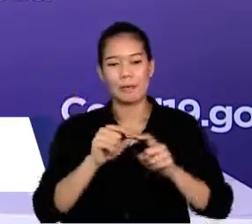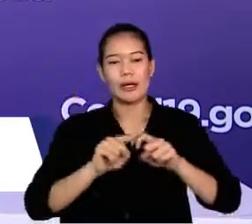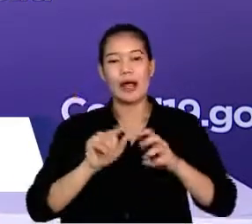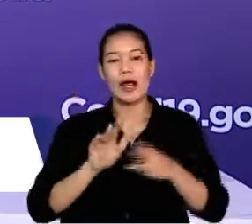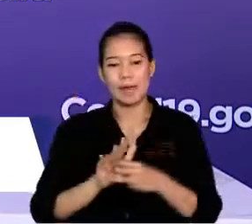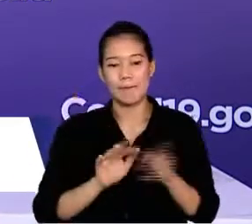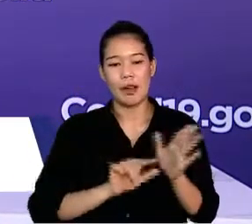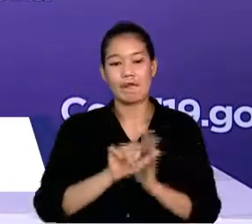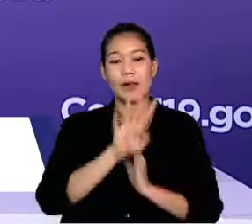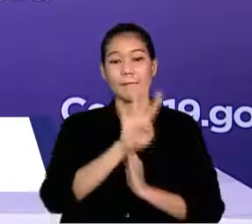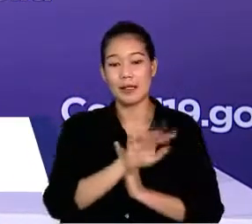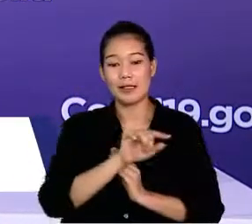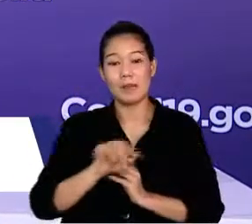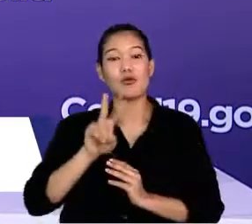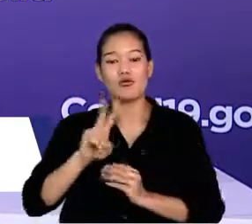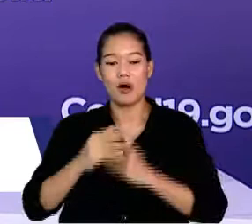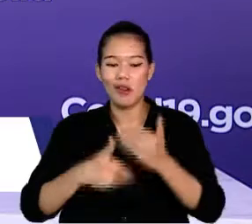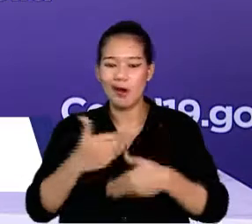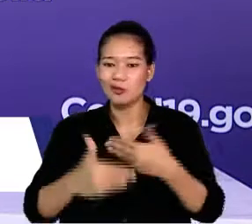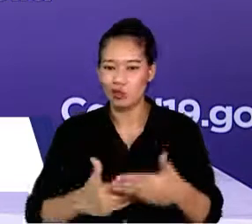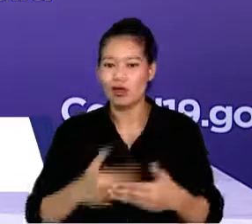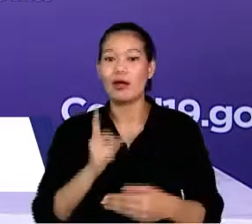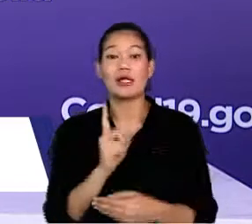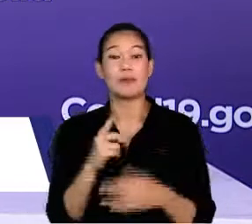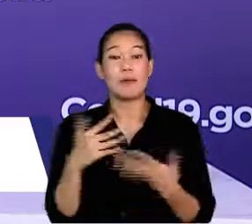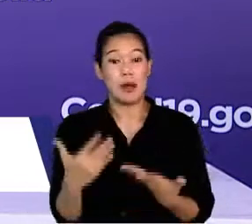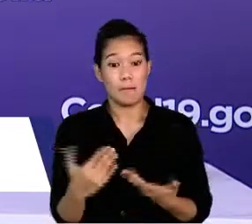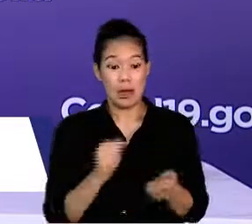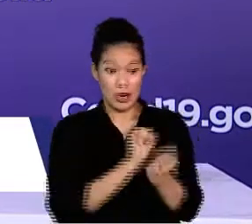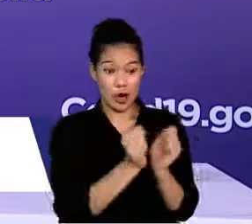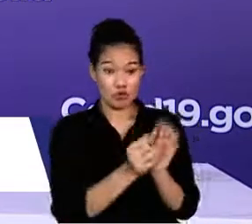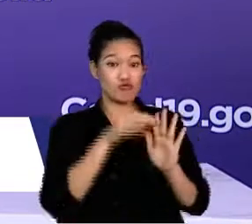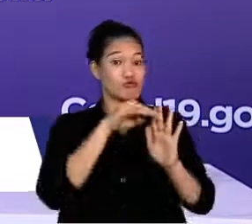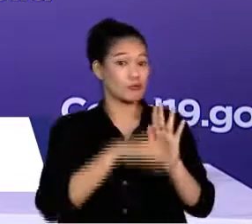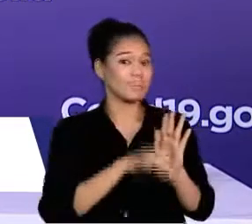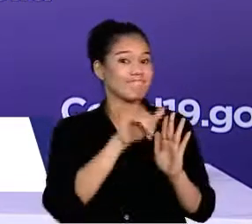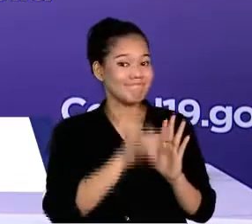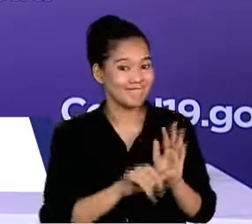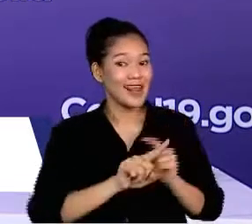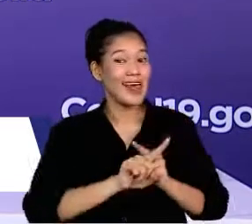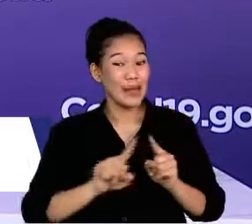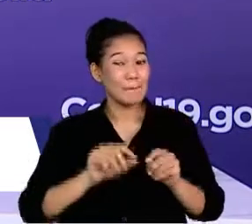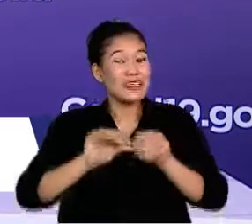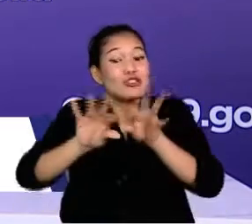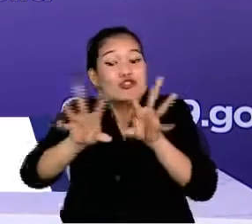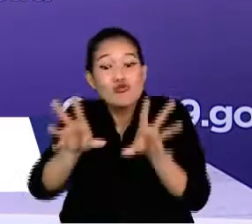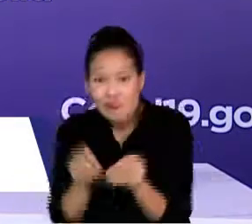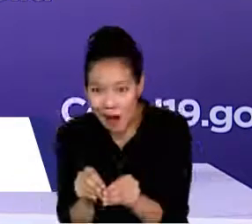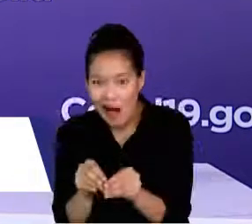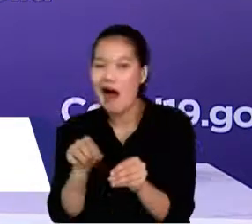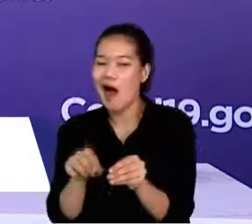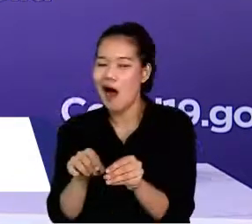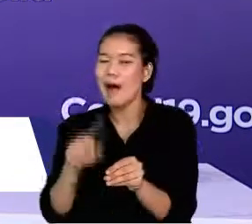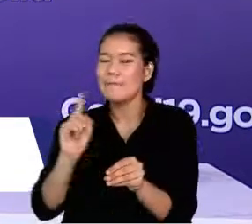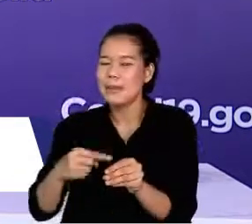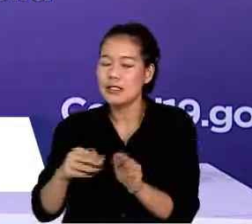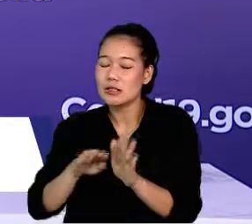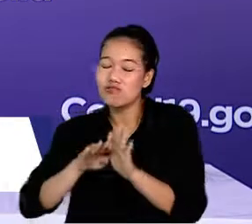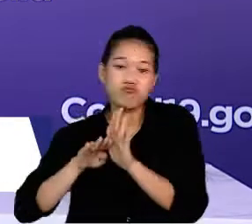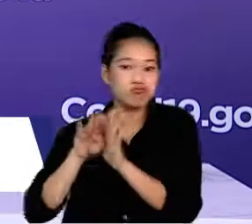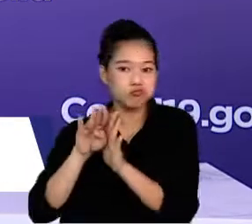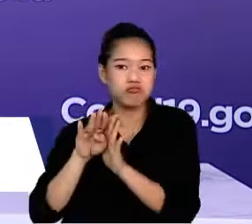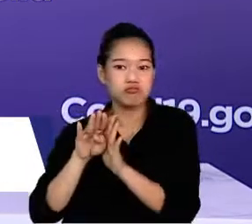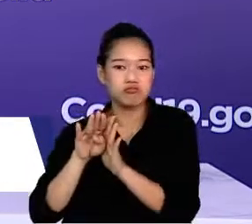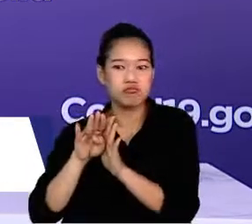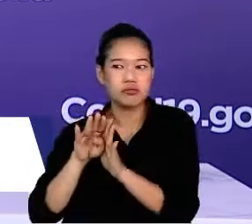level 4-2 karena meskipun kasus sudah turun jumlah kasus masih terbilang tinggi jika